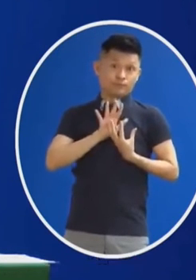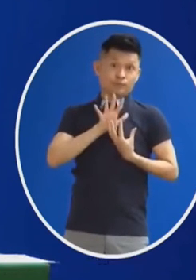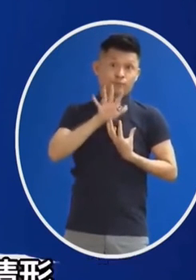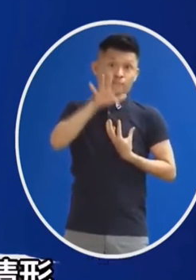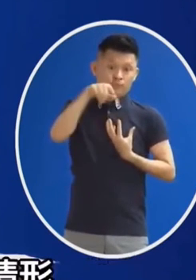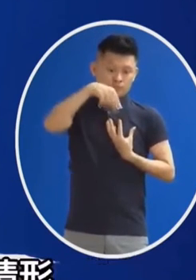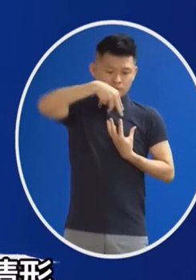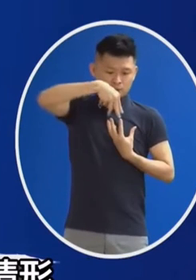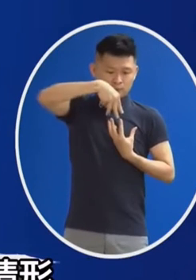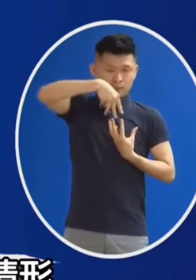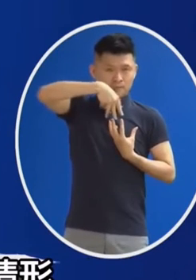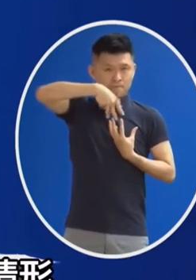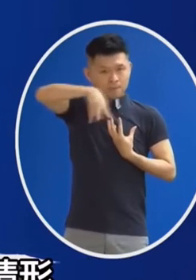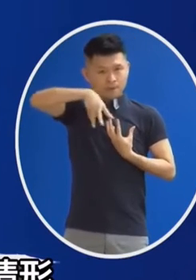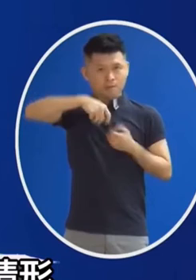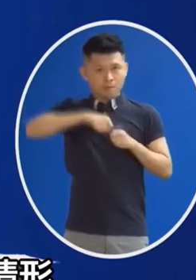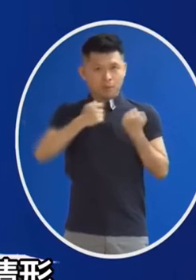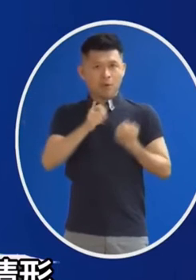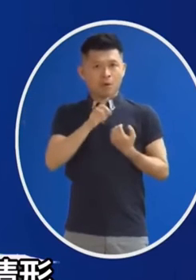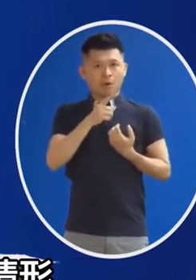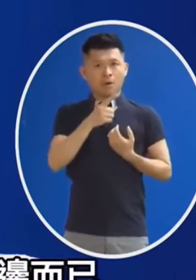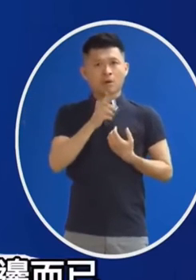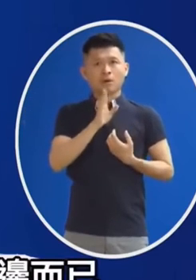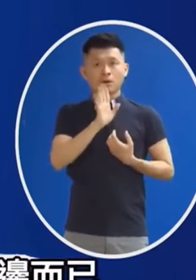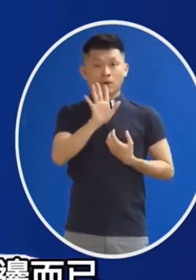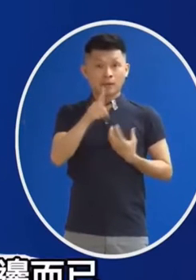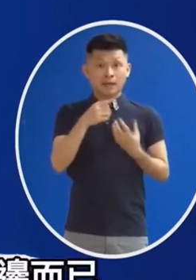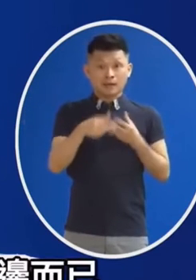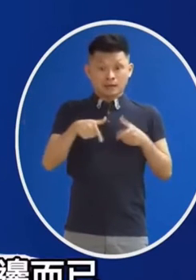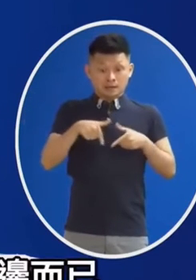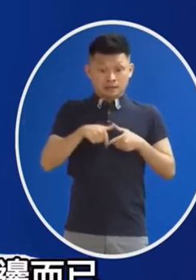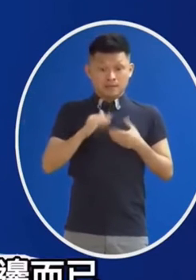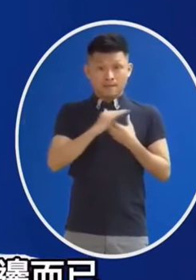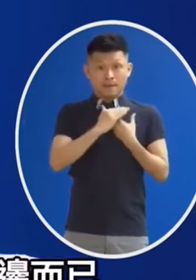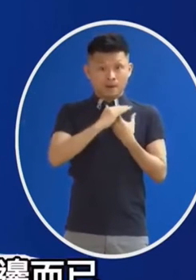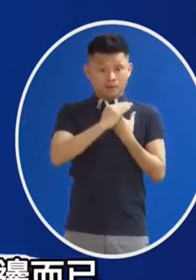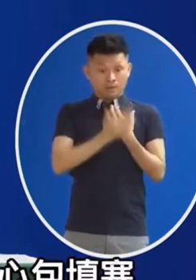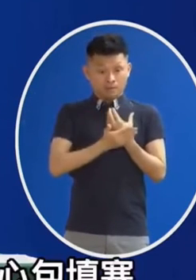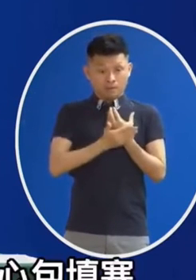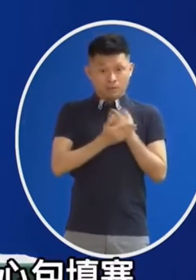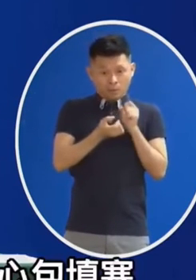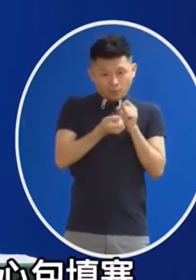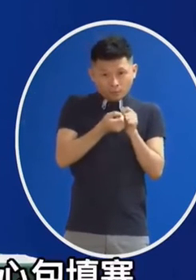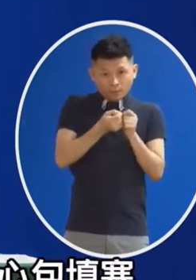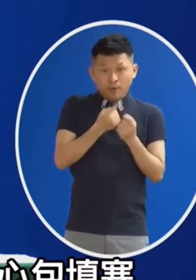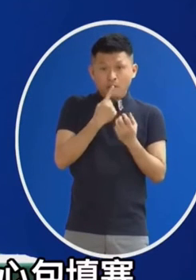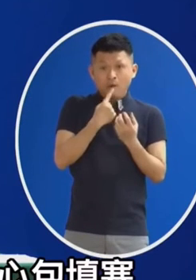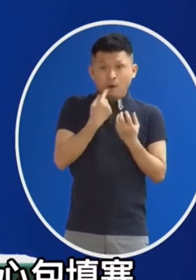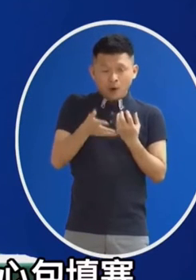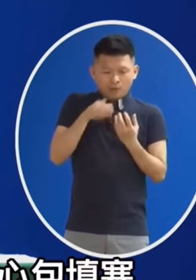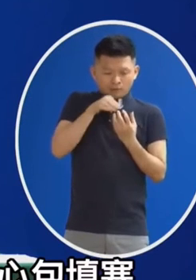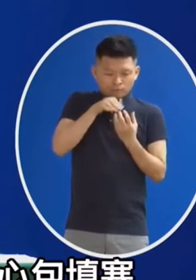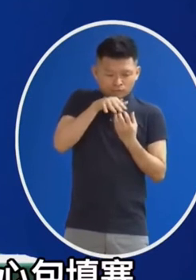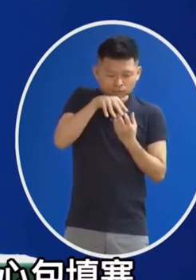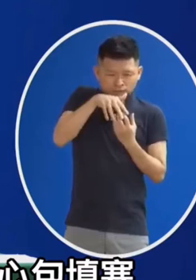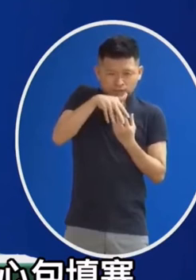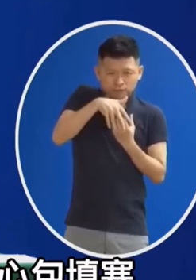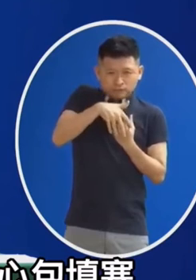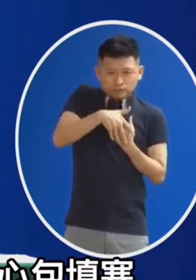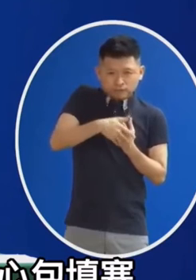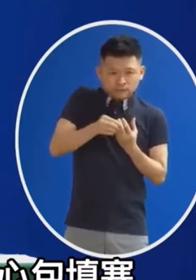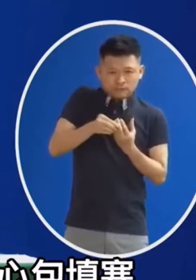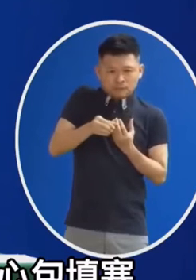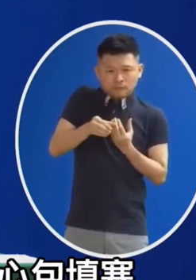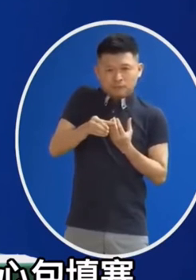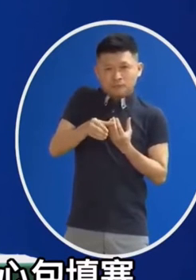哦，那边出现这个剥离破裂的情形。那因为离心包膜就是在旁边而已，所以有整个破裂进心包膜，引起心